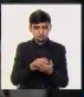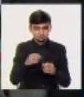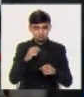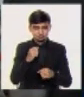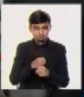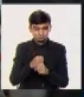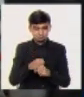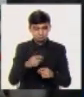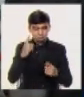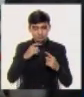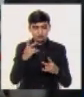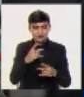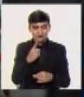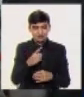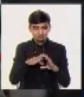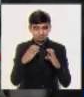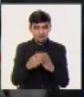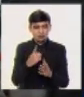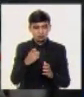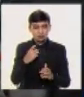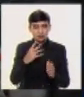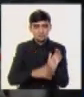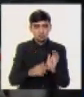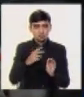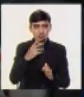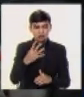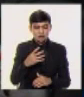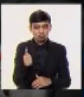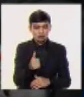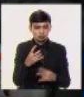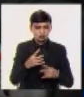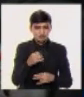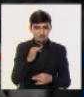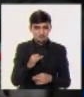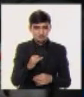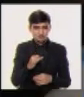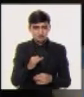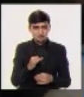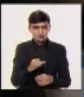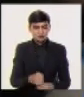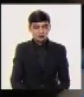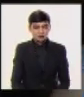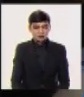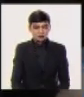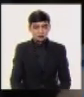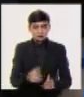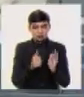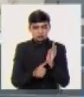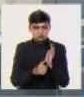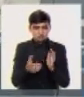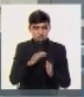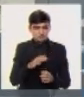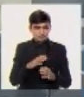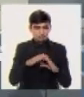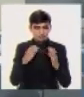аппарат один, нужно 194 норма-часа по трудоемкости. 60 аппаратов